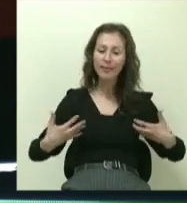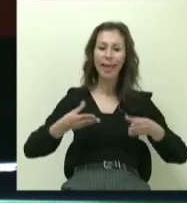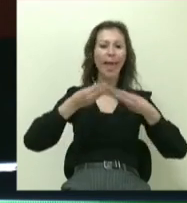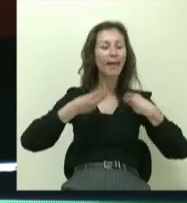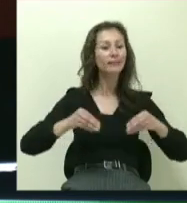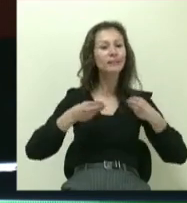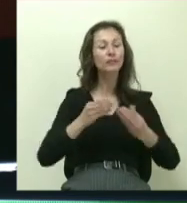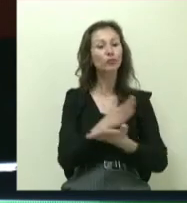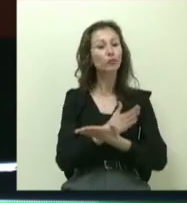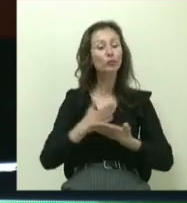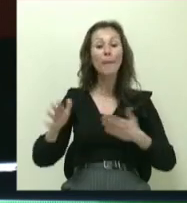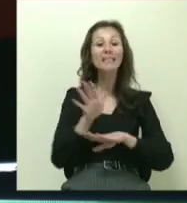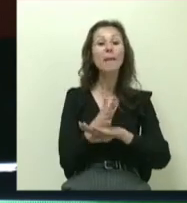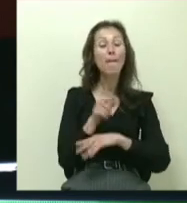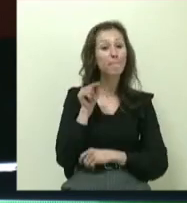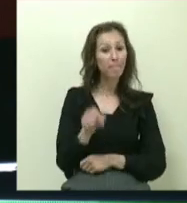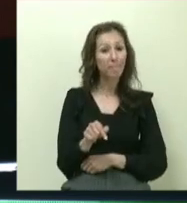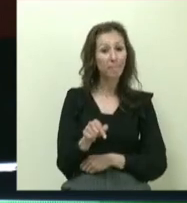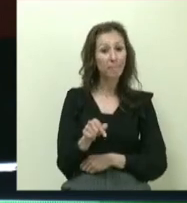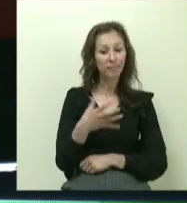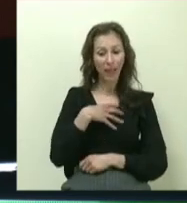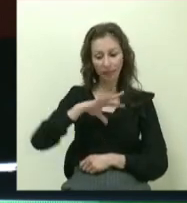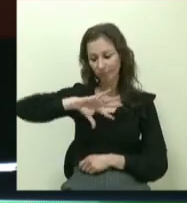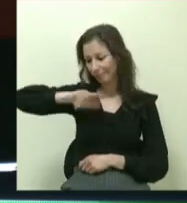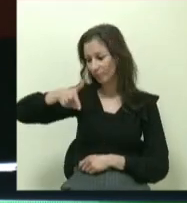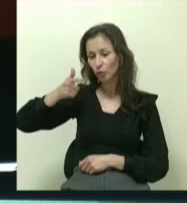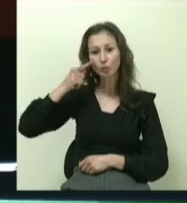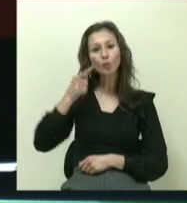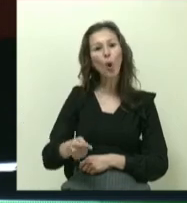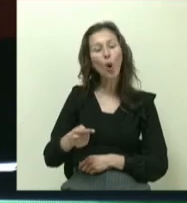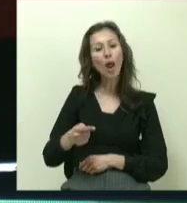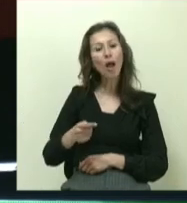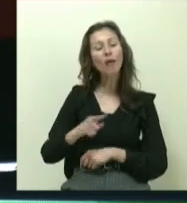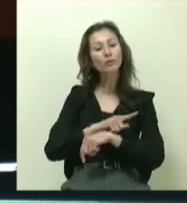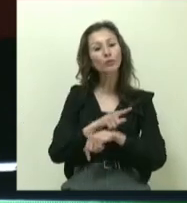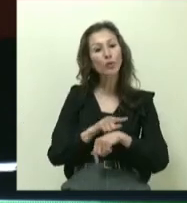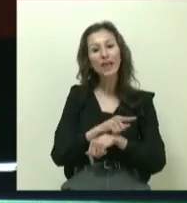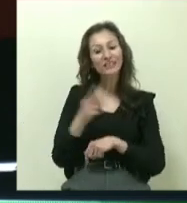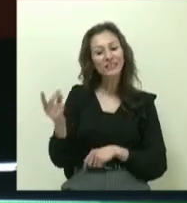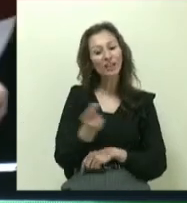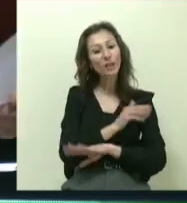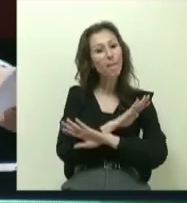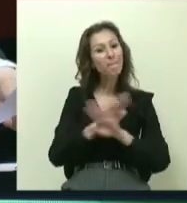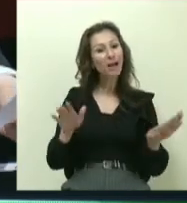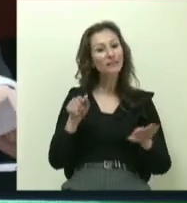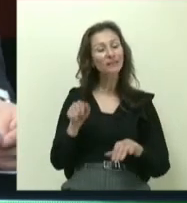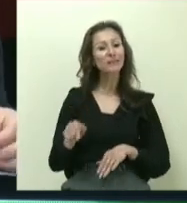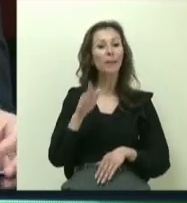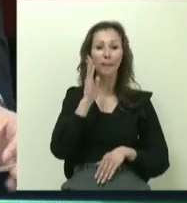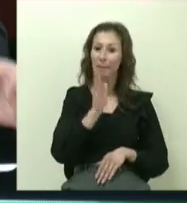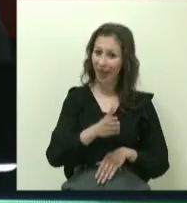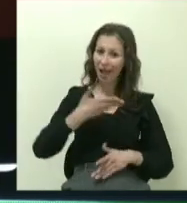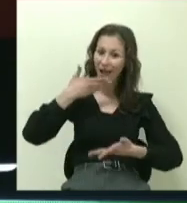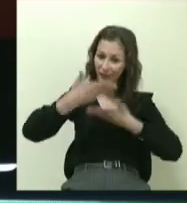ve sürdürülebilirlik sebepleriyle içe dönülecekleri bir sürecin kaçınılmazlığını işaret etmiş olsa da